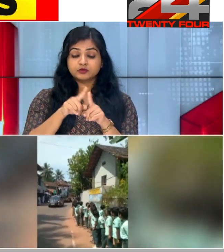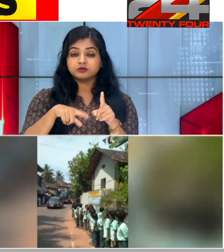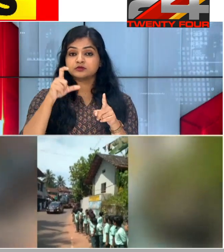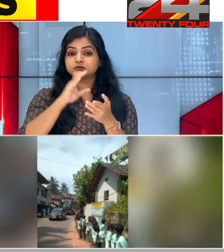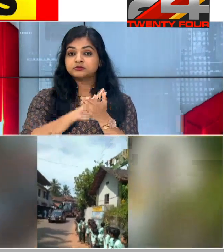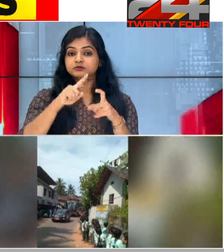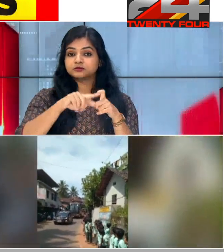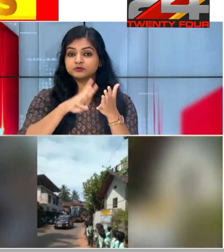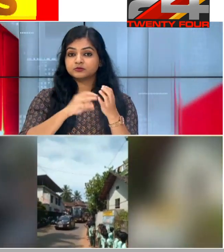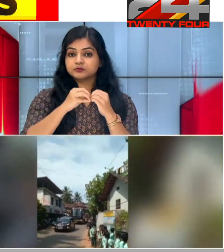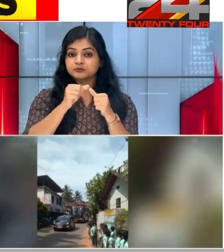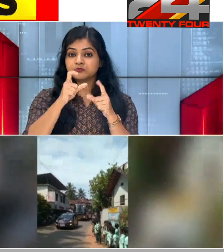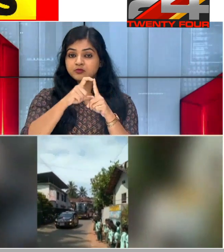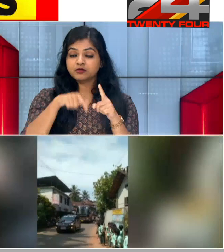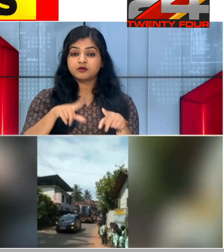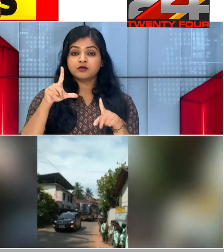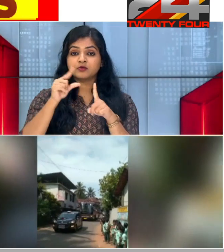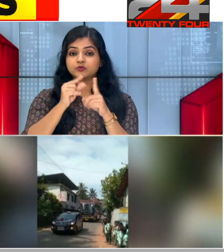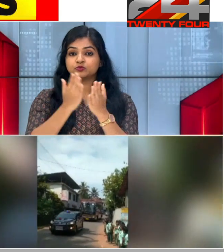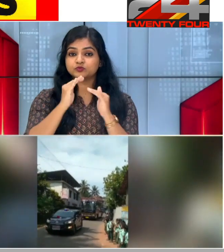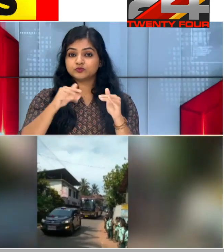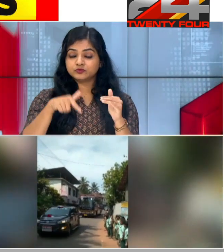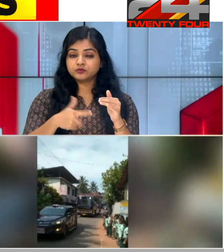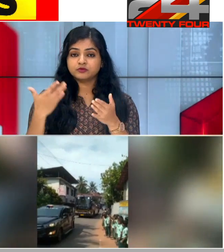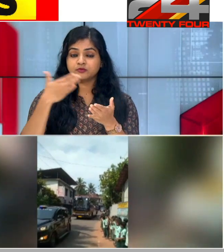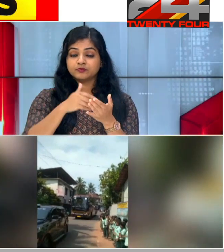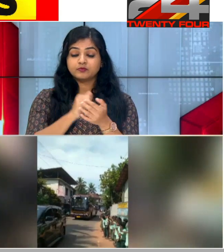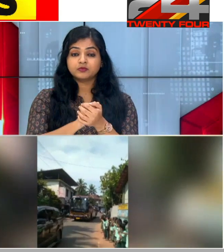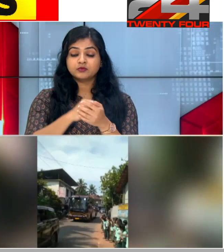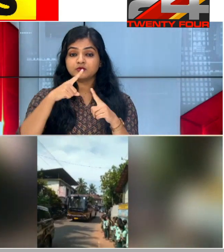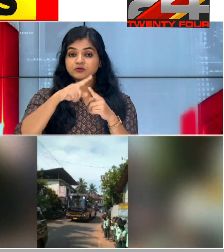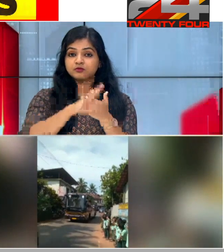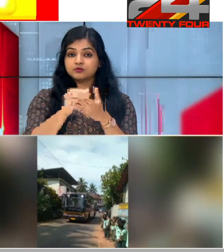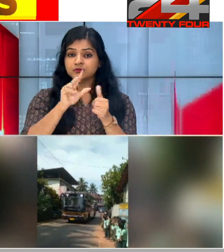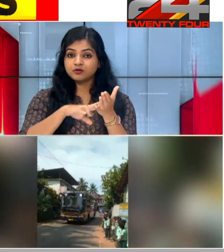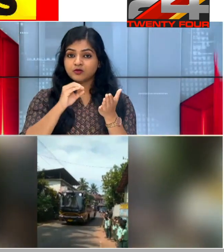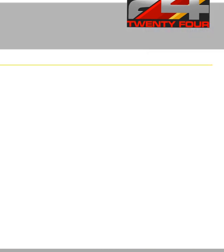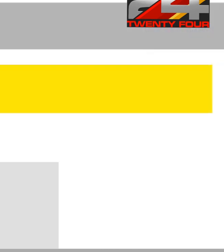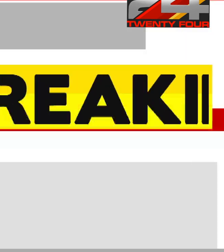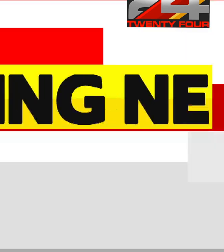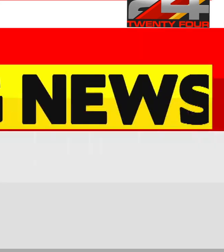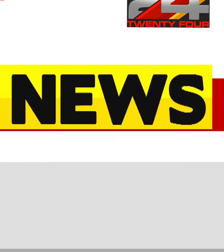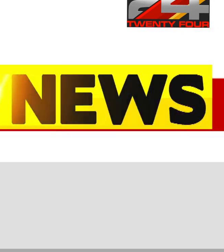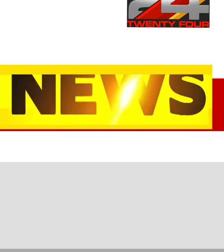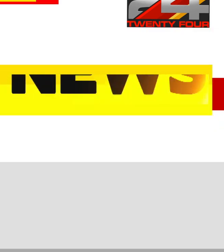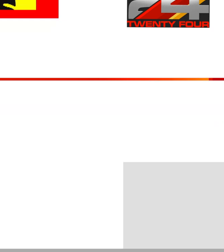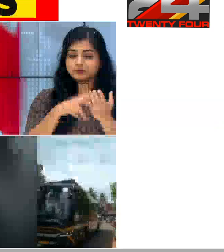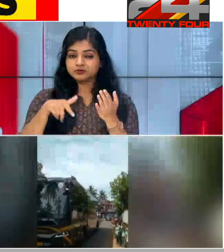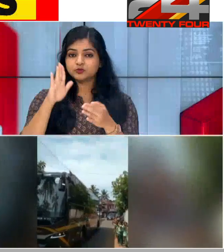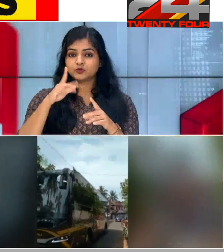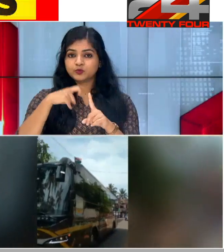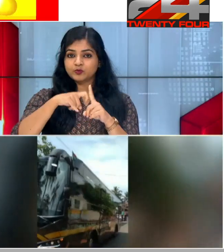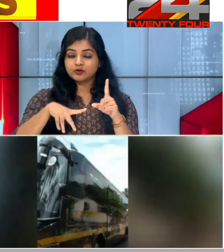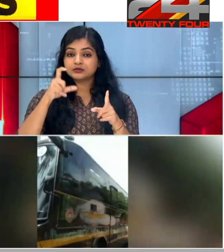സംഭവം നടക്കുന്നത്. ഇന്ന് ഈ പാനൂരിലേക്ക്, ഈ നവകേരള യാത്രയുടെ വാഹനം പാനൂരിലേക്ക് കടന്നു വരുന്നതിനിടെയാണ് ഇത്തരത്തിലൊരു